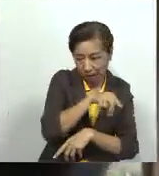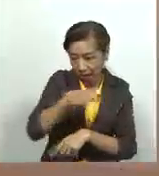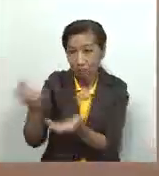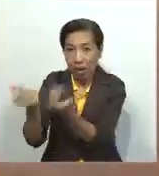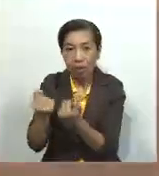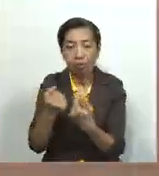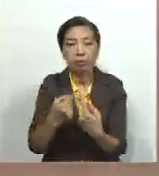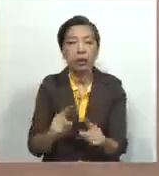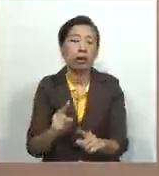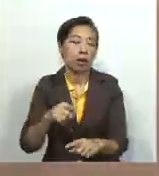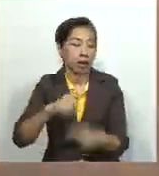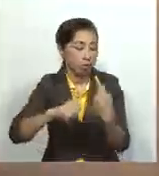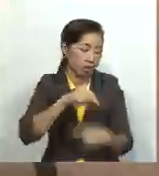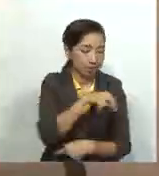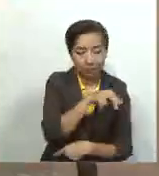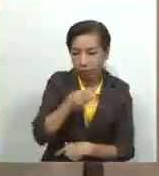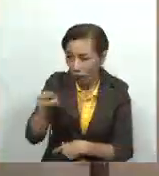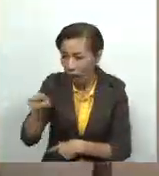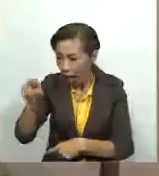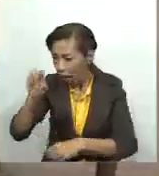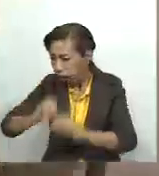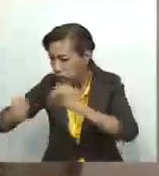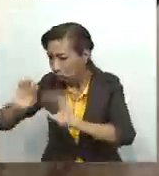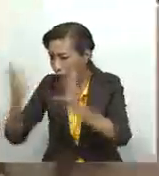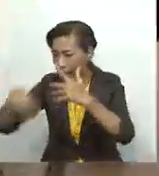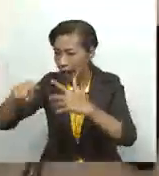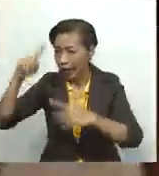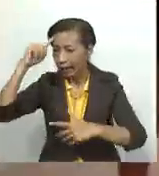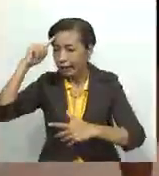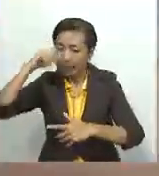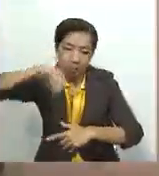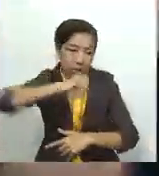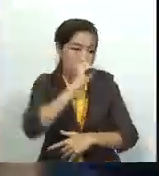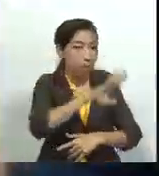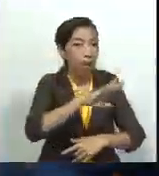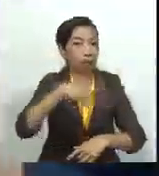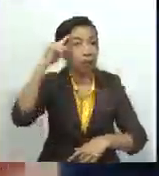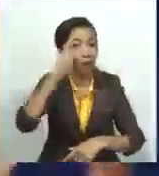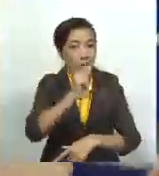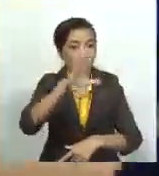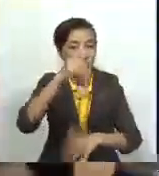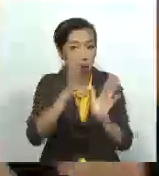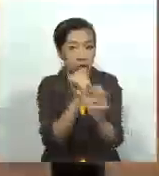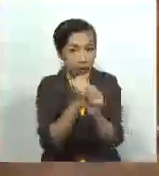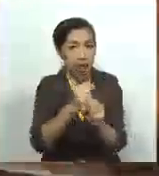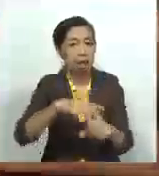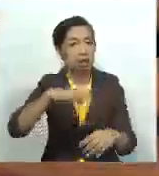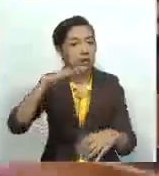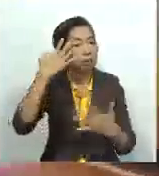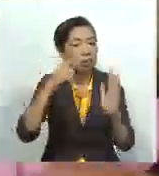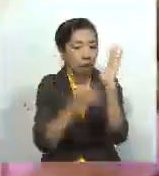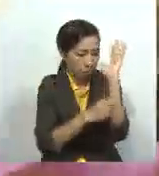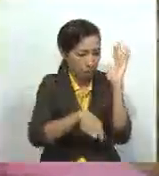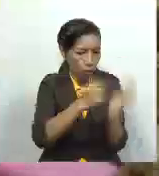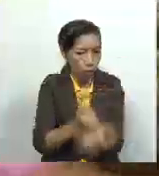พื่อนๆกลับมารับเนี่ยไม่พบสามีตัวเองก็เลยประสานเจ้าหน้าที่อุทยานกำนันผู้ใหญ่บ้านเพื่อช่วยกันออกตามหาไปฟังคุ